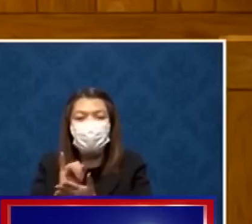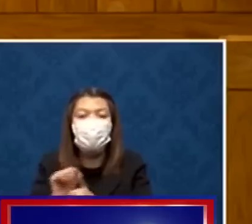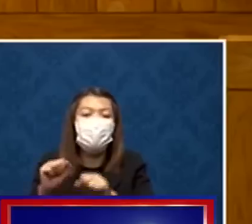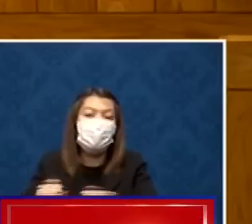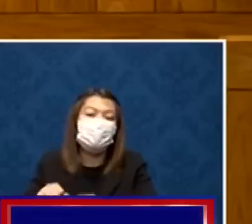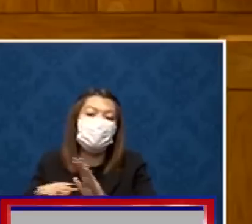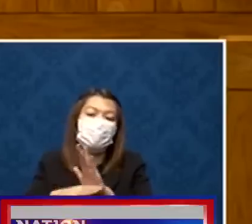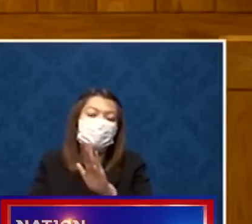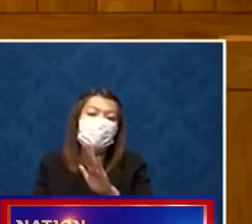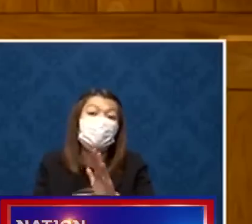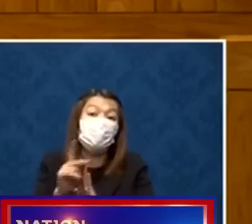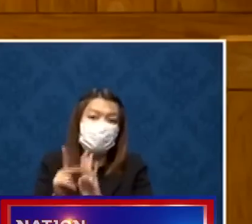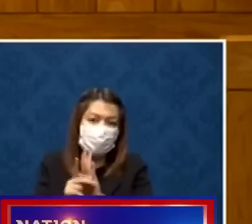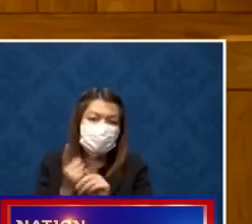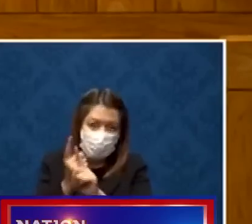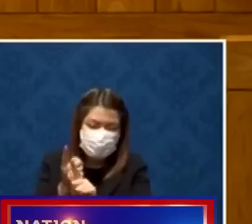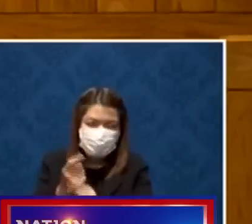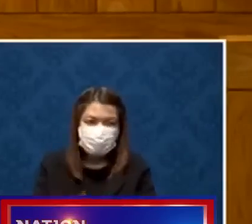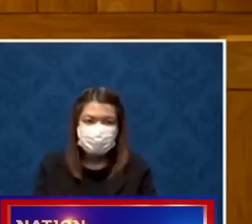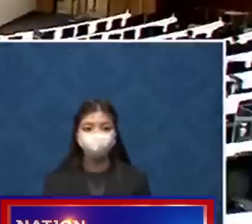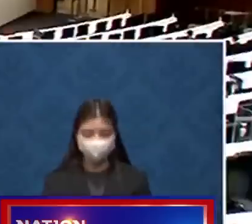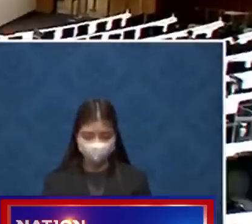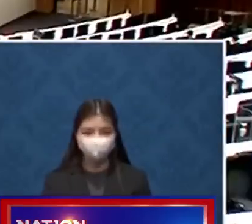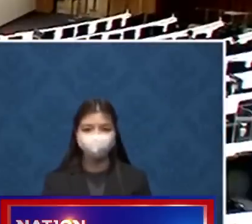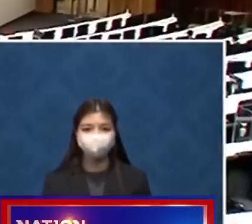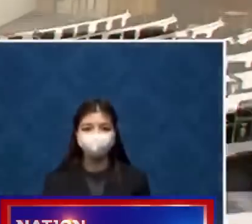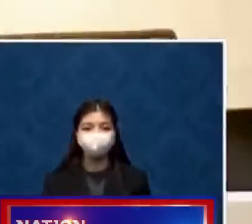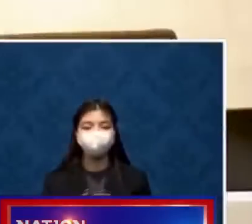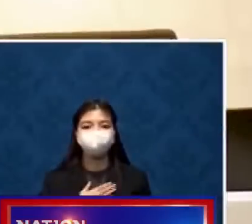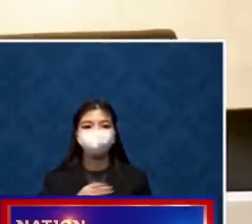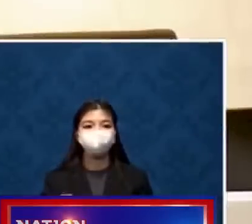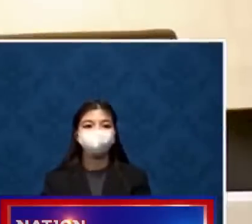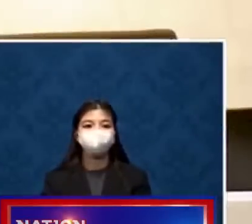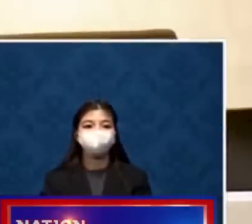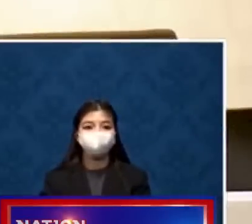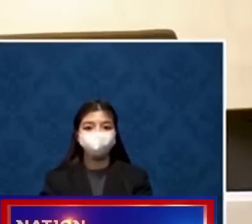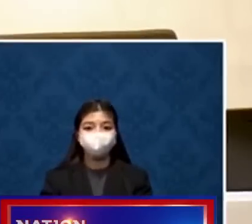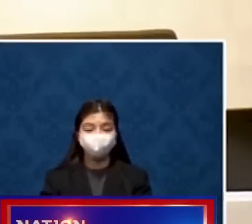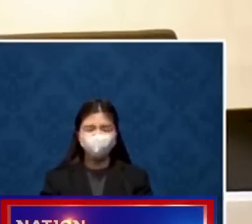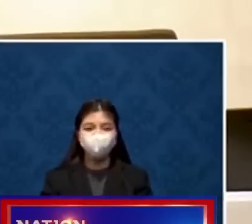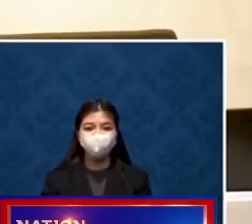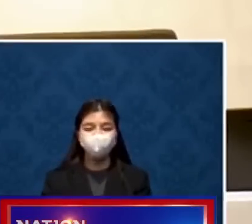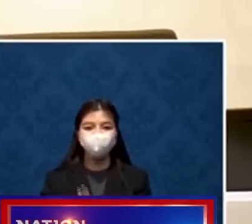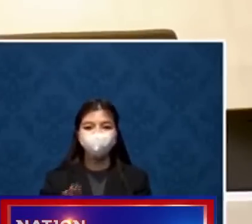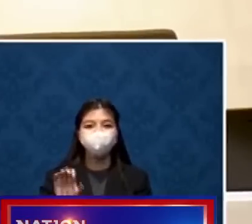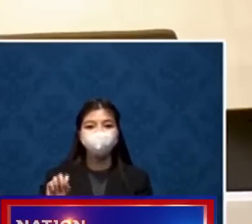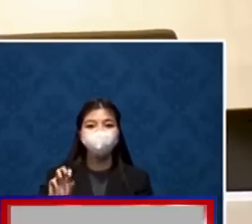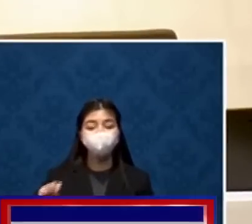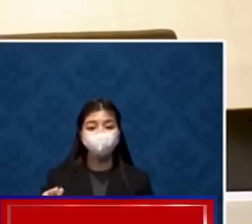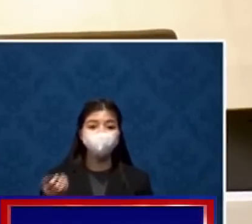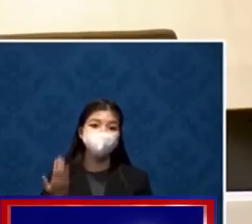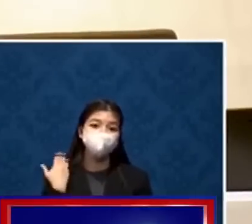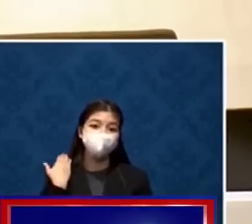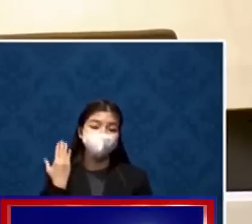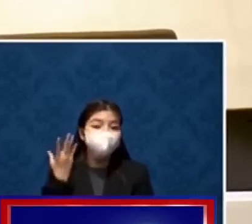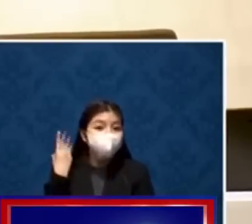ส.แล้วเหลือแต่เป็นรัฐมนตรีในครม.ของพลเอกประยุทธ ์ ฉะนั้นจึงไม่มีองครักษ์ออกม